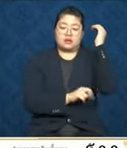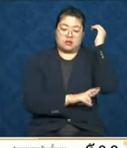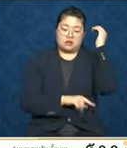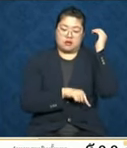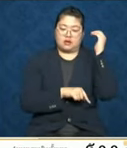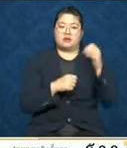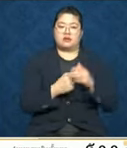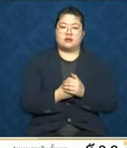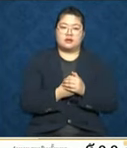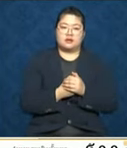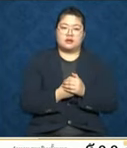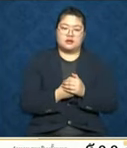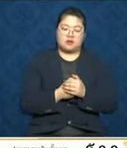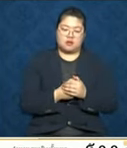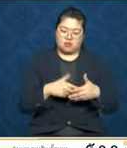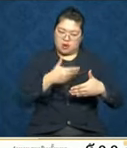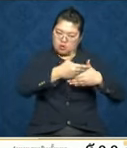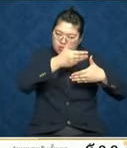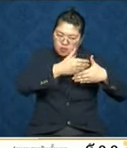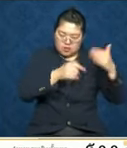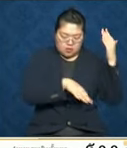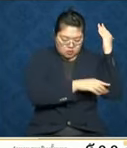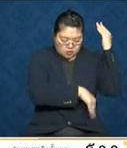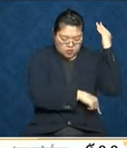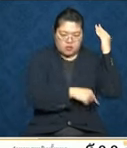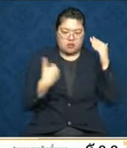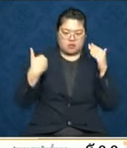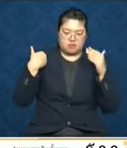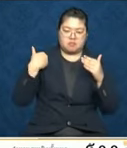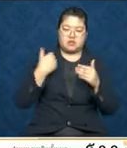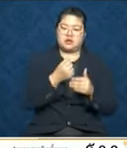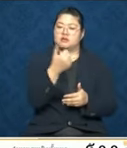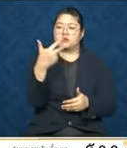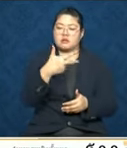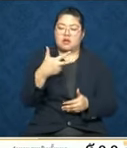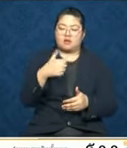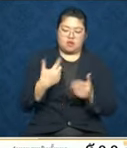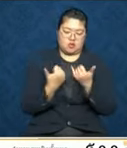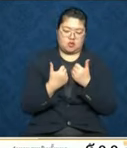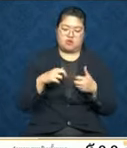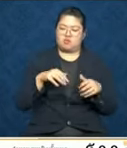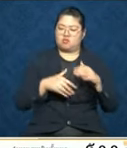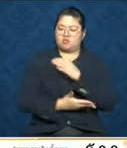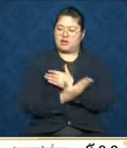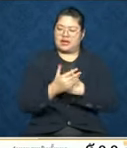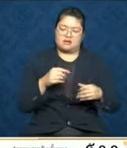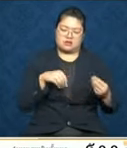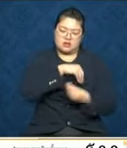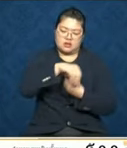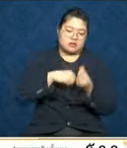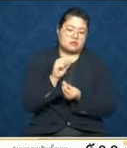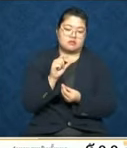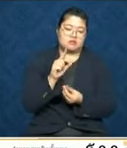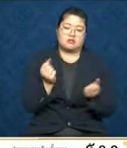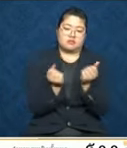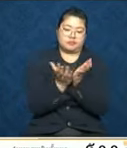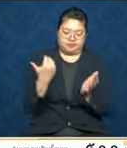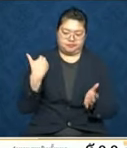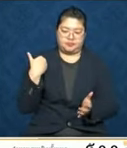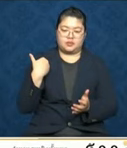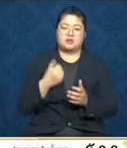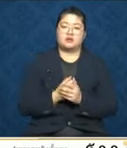านด่านบุเกตาด่านตากใบและด่านสุไหงโกลกวันนี้เราเสียโอกาสครับท่านประธานครับยังไงก็แล้วแต่นะครับ